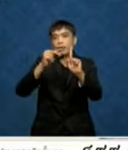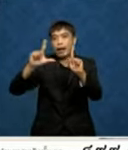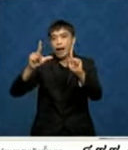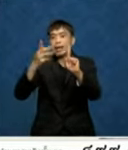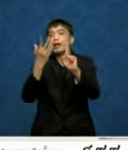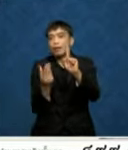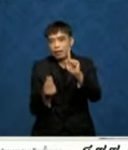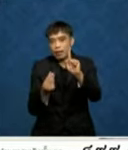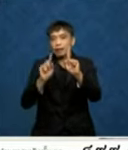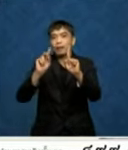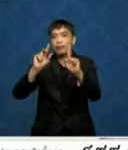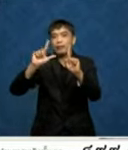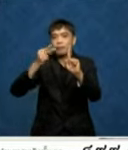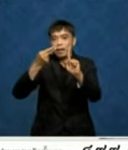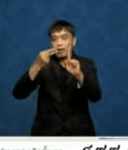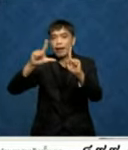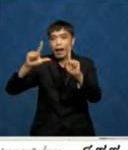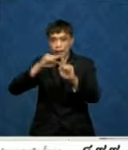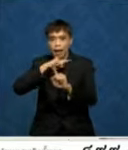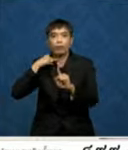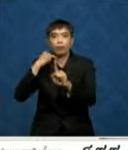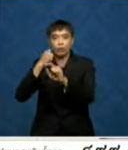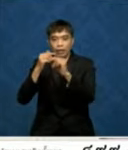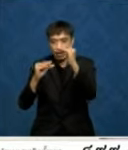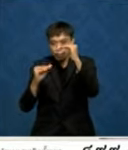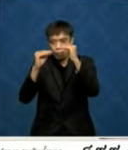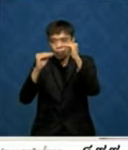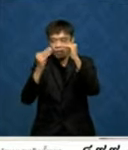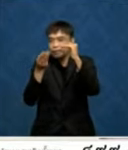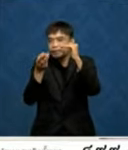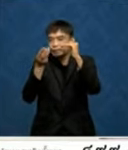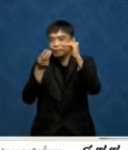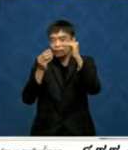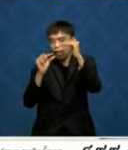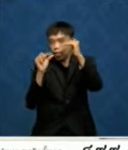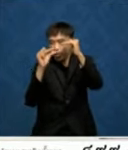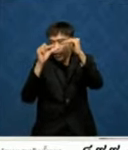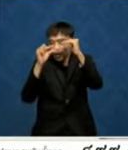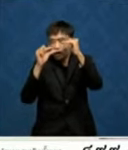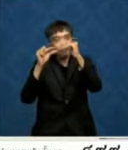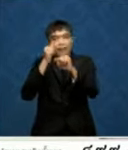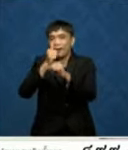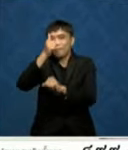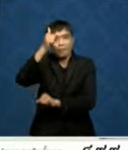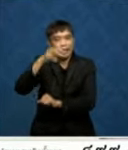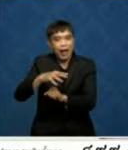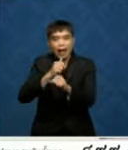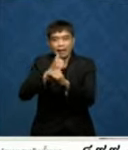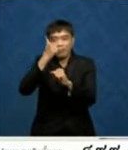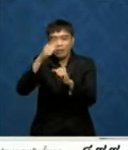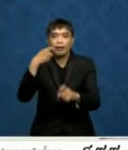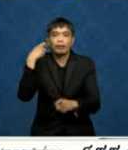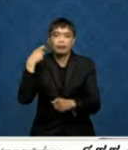นั่นเท่ากับว่าการใช้จ่ายงบประมาณแทบไม่เหลือช่องว่างให้ทำอะไรได้อีกต่อไปแล้ว